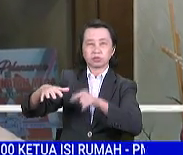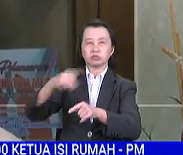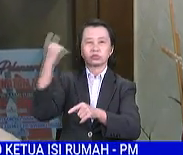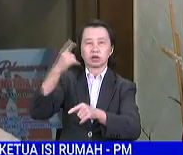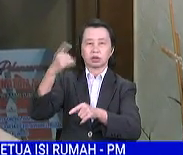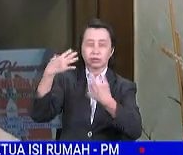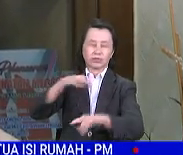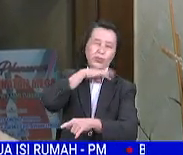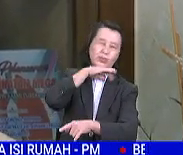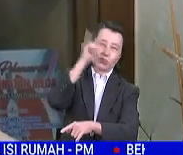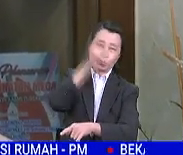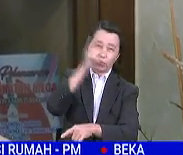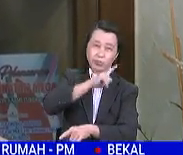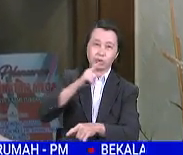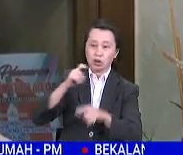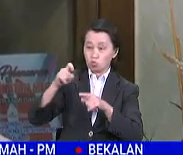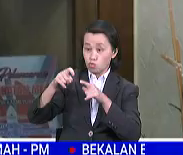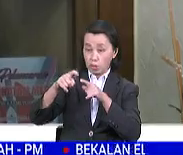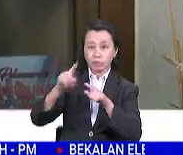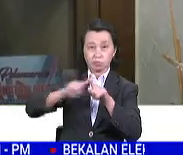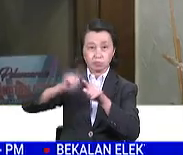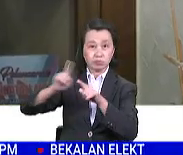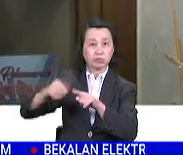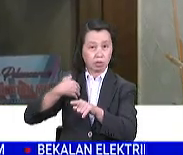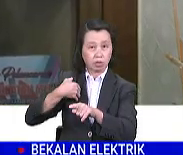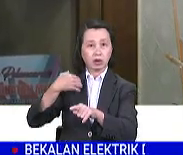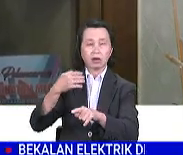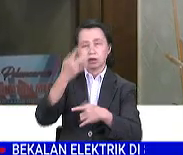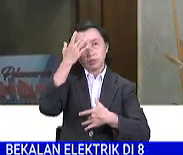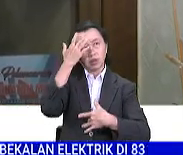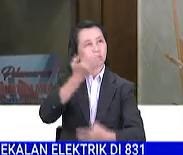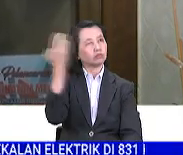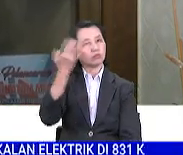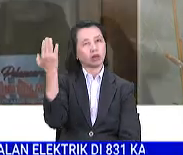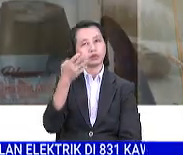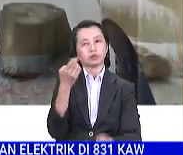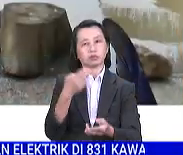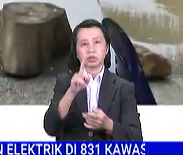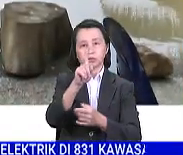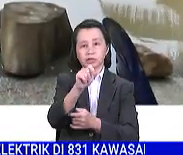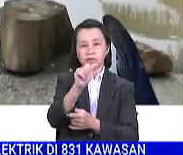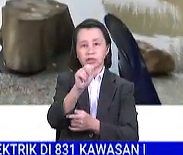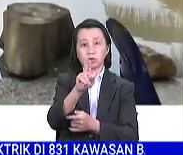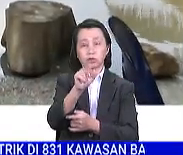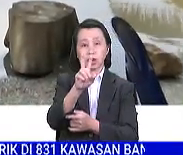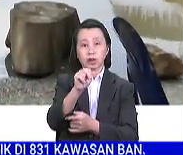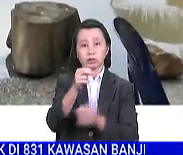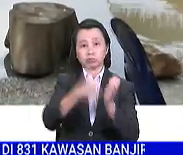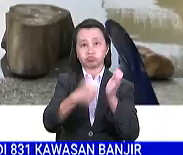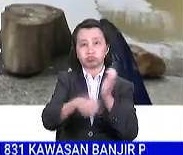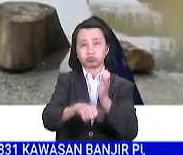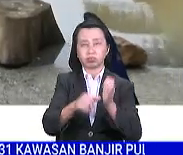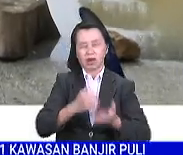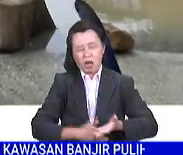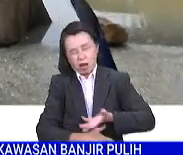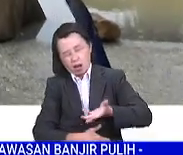selalunya sudah tercemar dengan bermacam-macam kuman. Jadi antara penyakit biasa adalah seperti taun ataupun kolera,